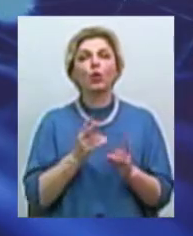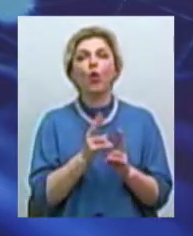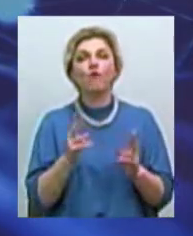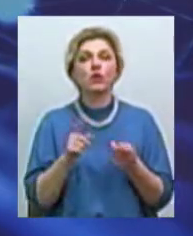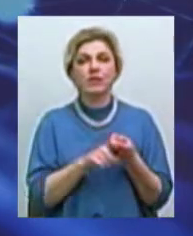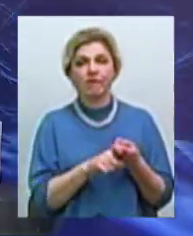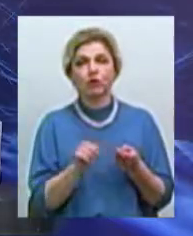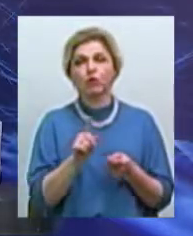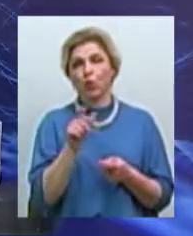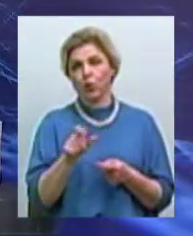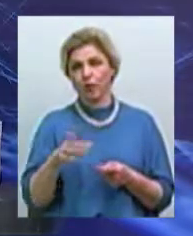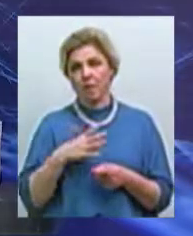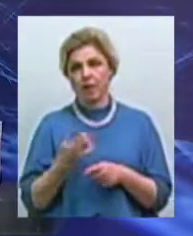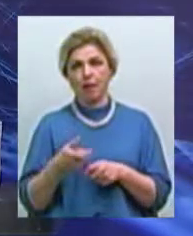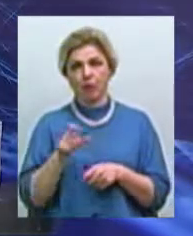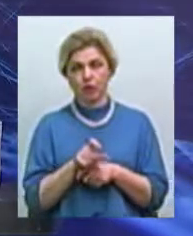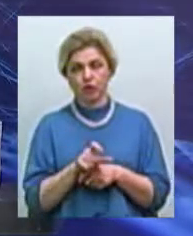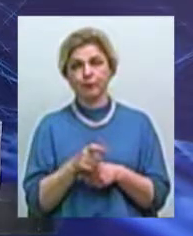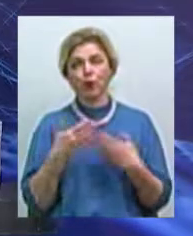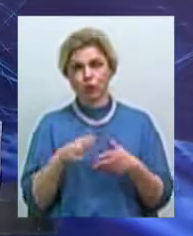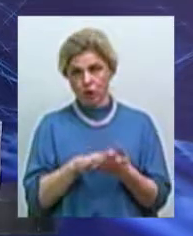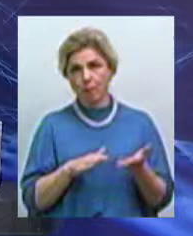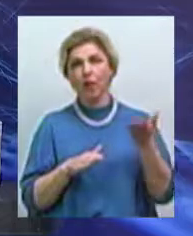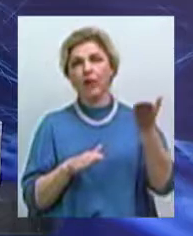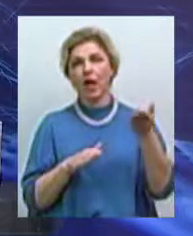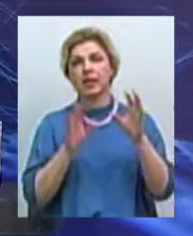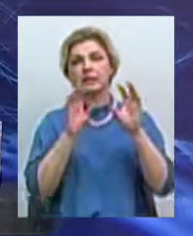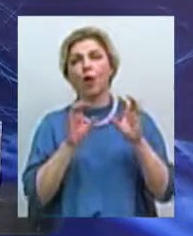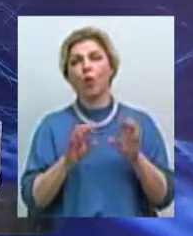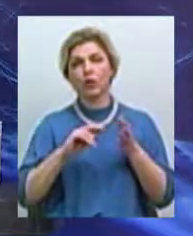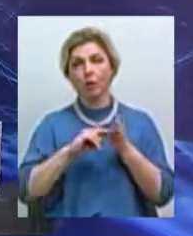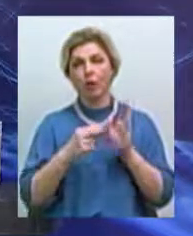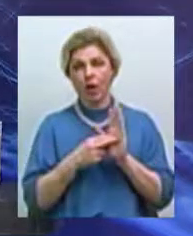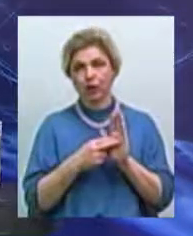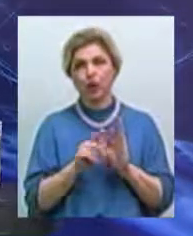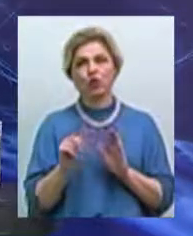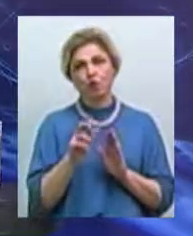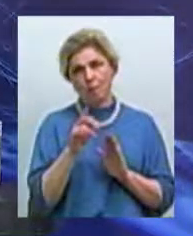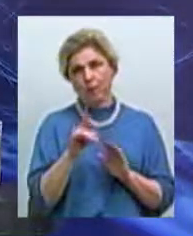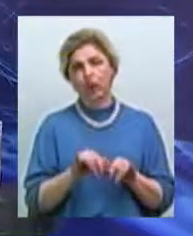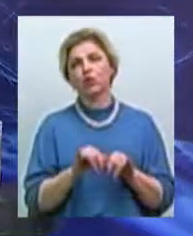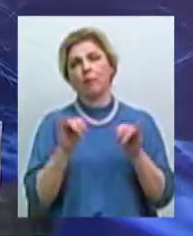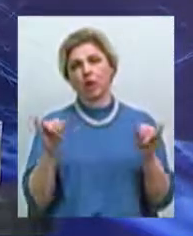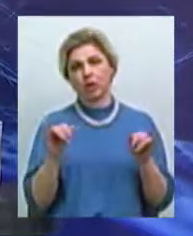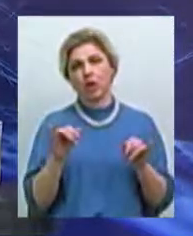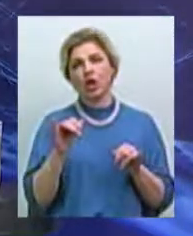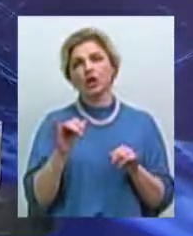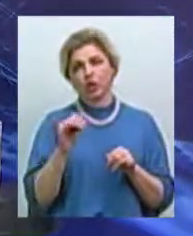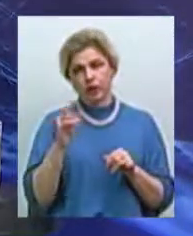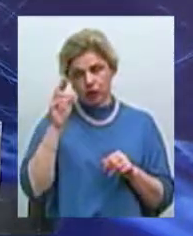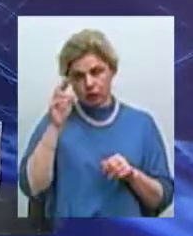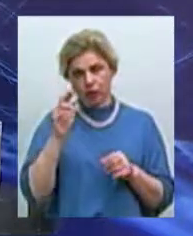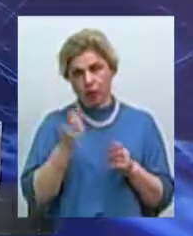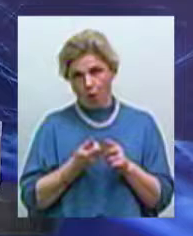більше? Ми подали законопроект уже щодо збільшення численної граничної